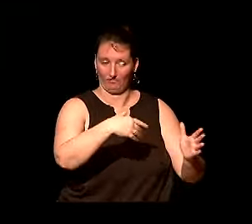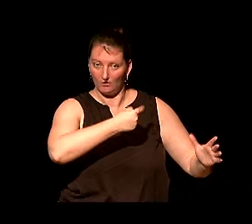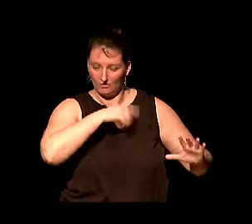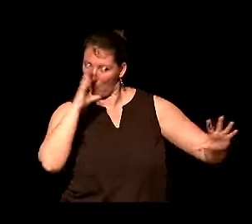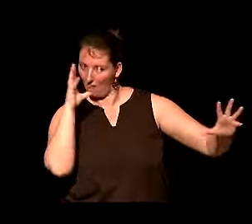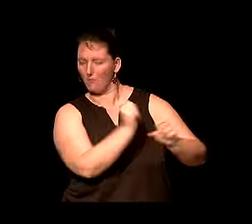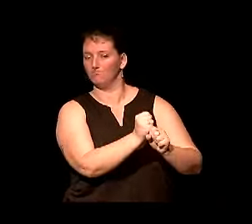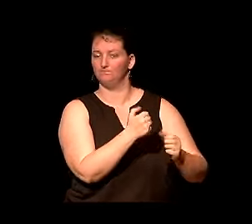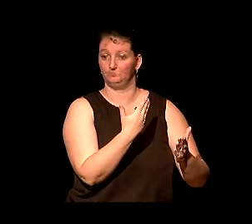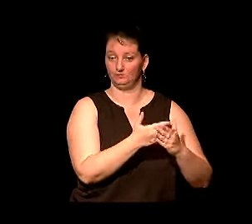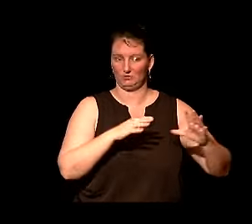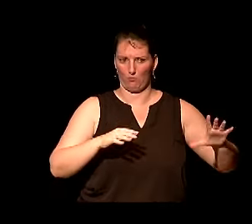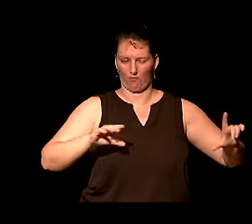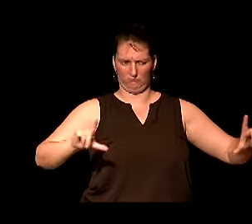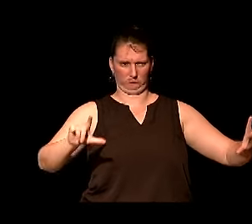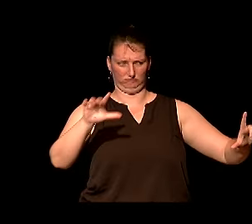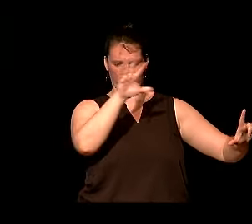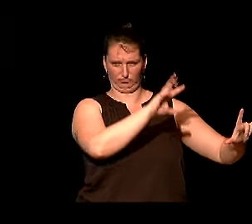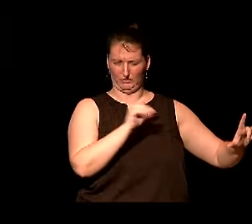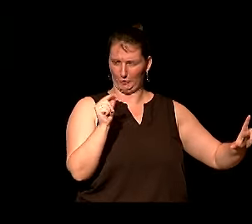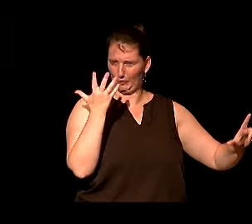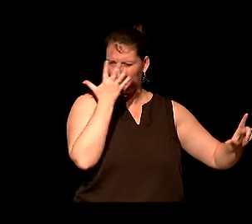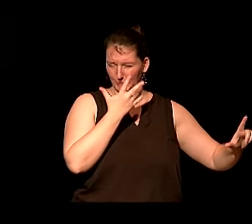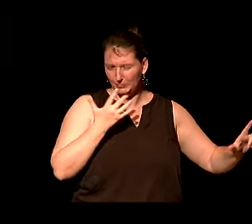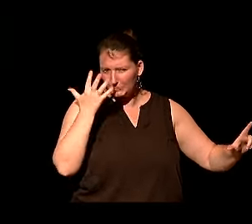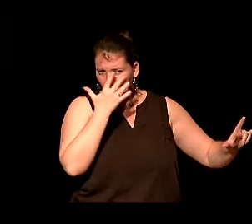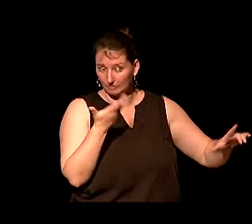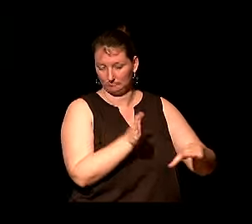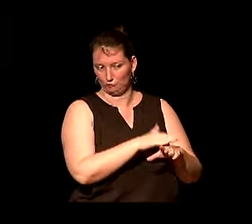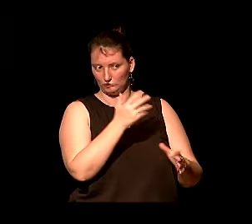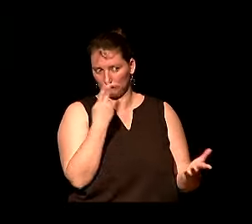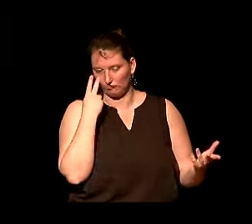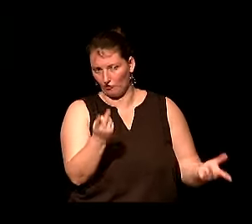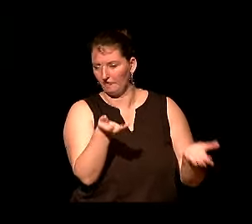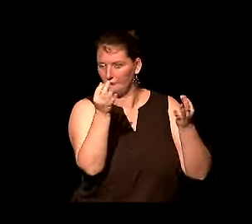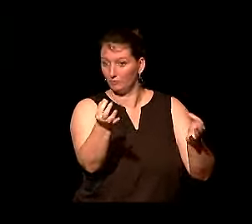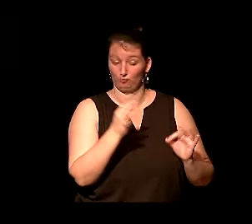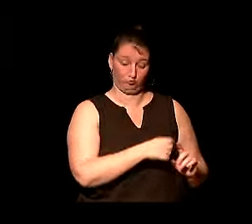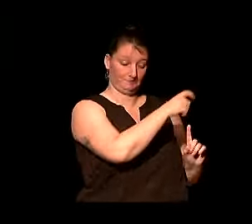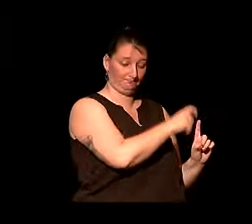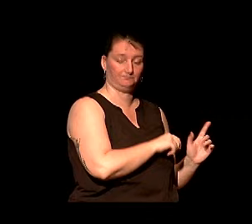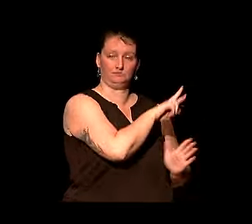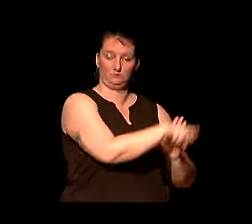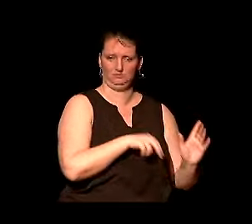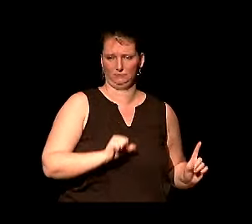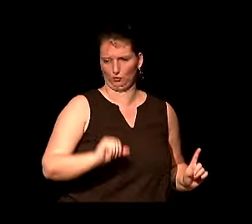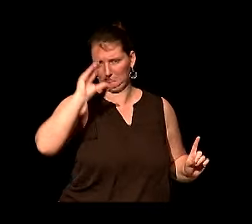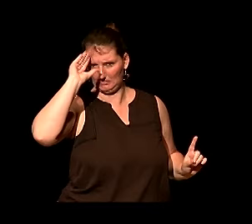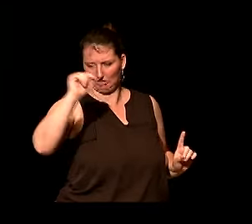attention. Donc c'est cette mise en scène particulière de l'espace chez Anthony Mann qui, à mon sens, le rapproche